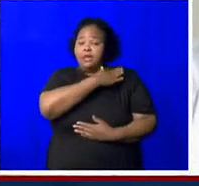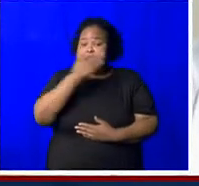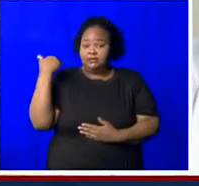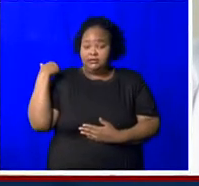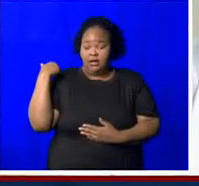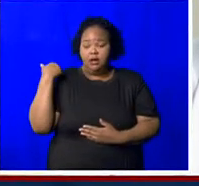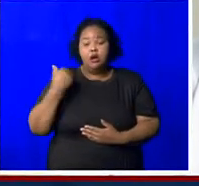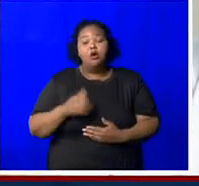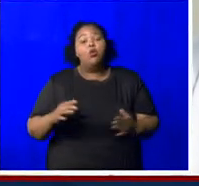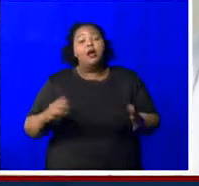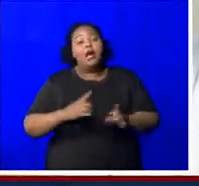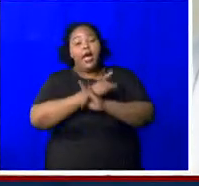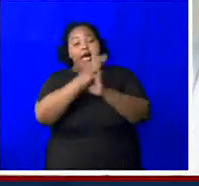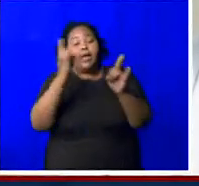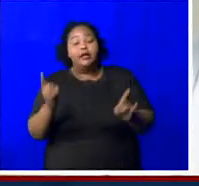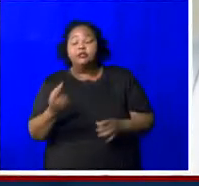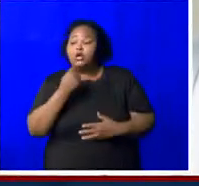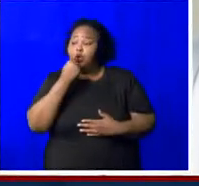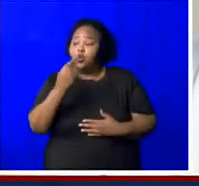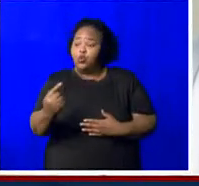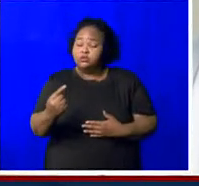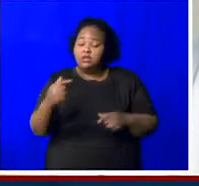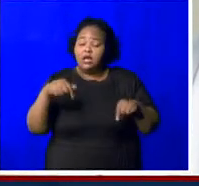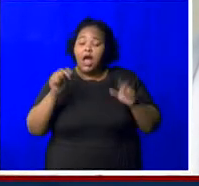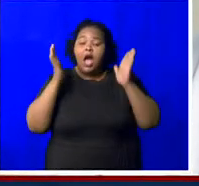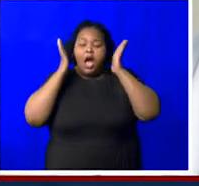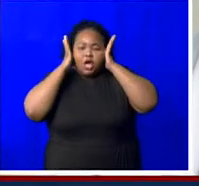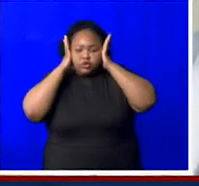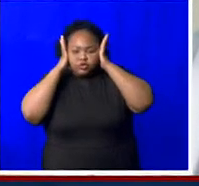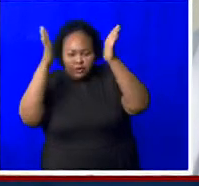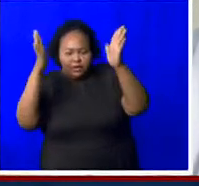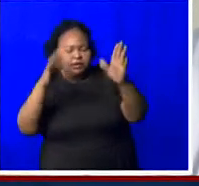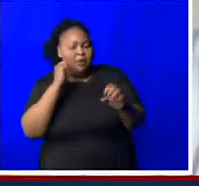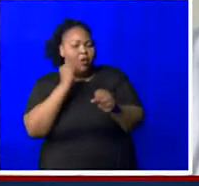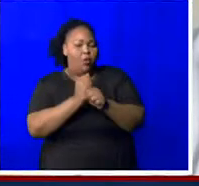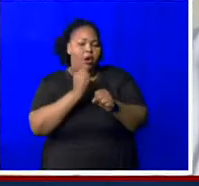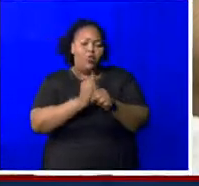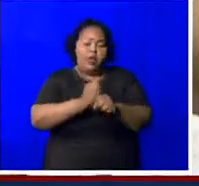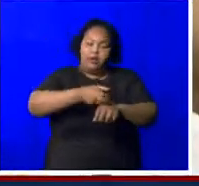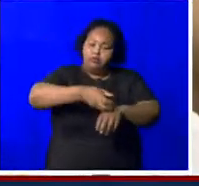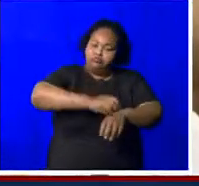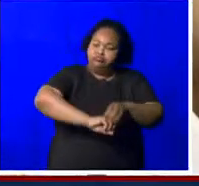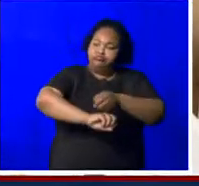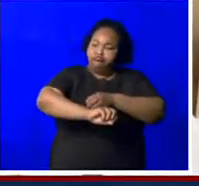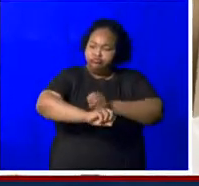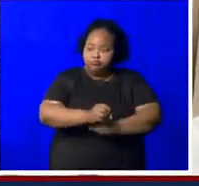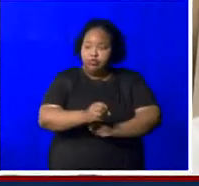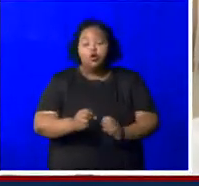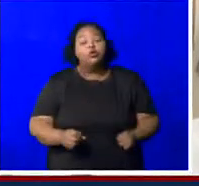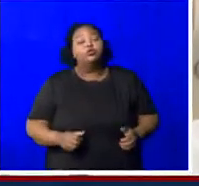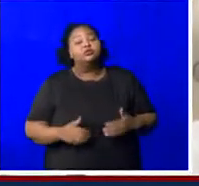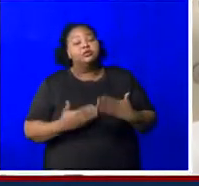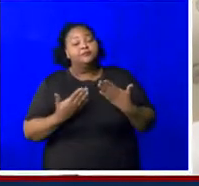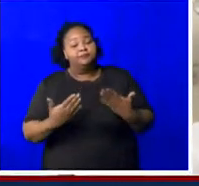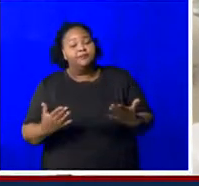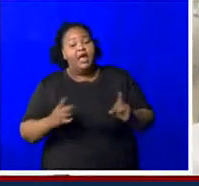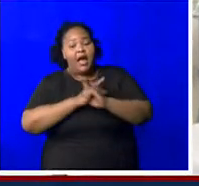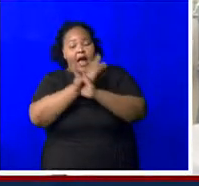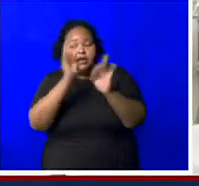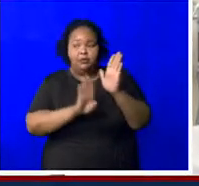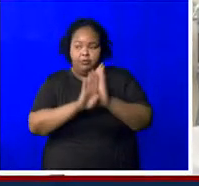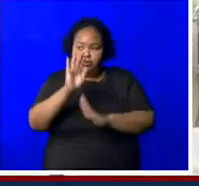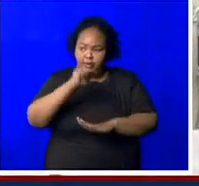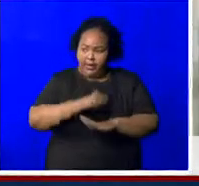Imvuna yelitiko letempilo ithi leSwatini selende imetamo lebonakalako ekuthuthukiseni tempilo lokufaka